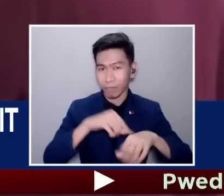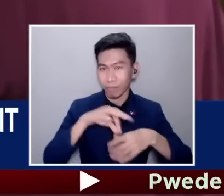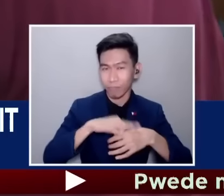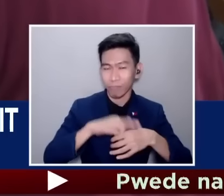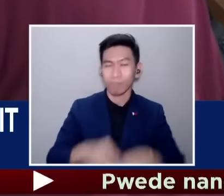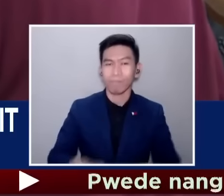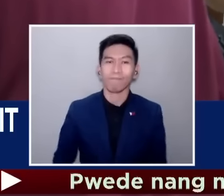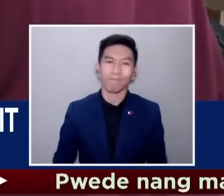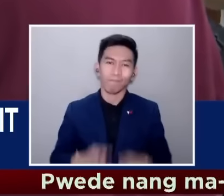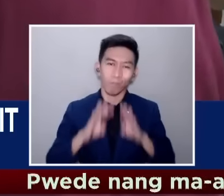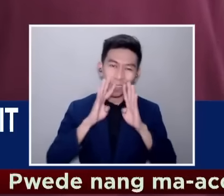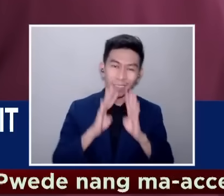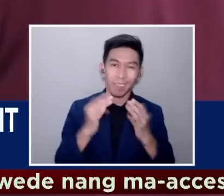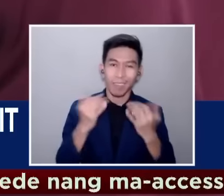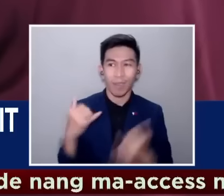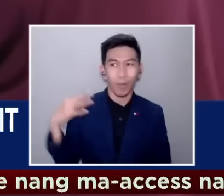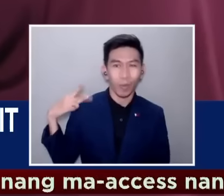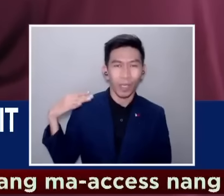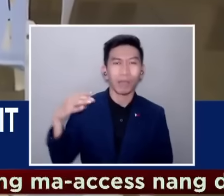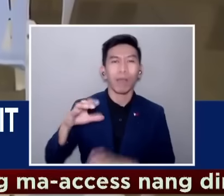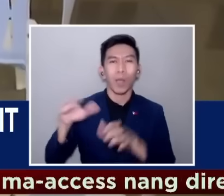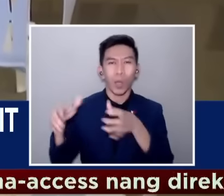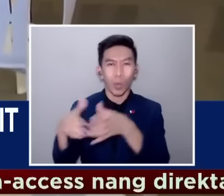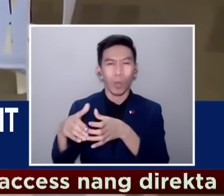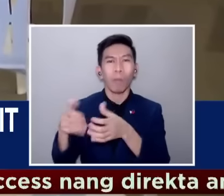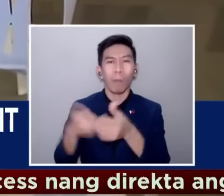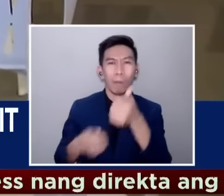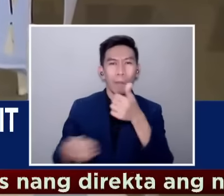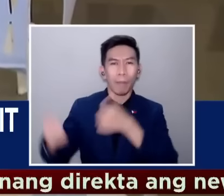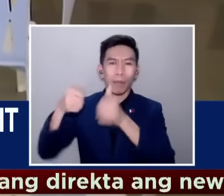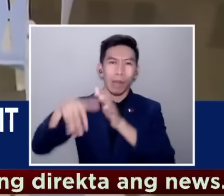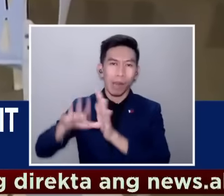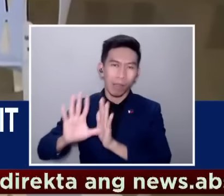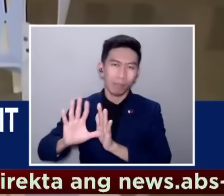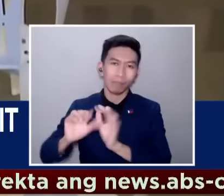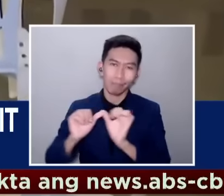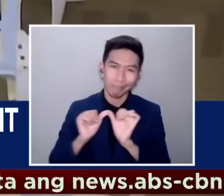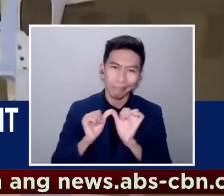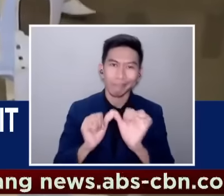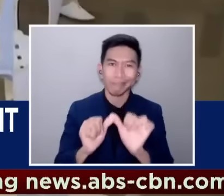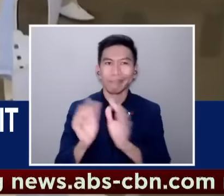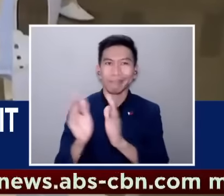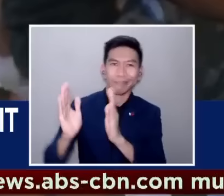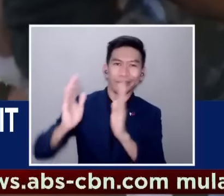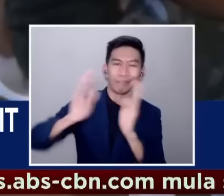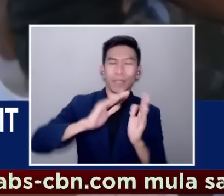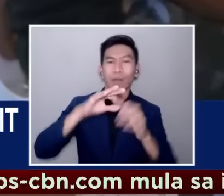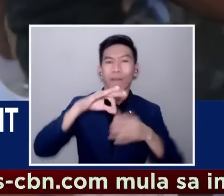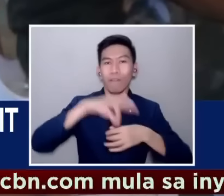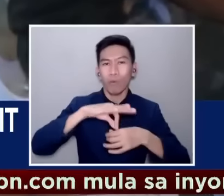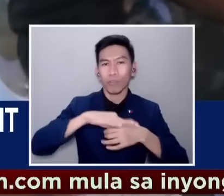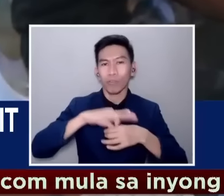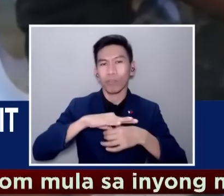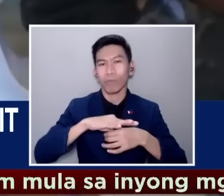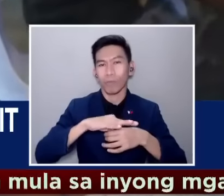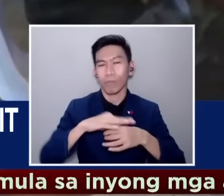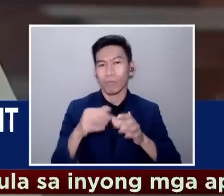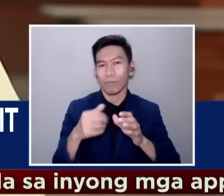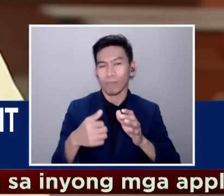walang desisyon ang NBank na palawigan pa ang pagboto ng ating mga kababayan. Nalalaman po namin ang inyo